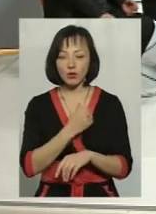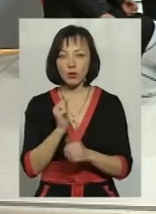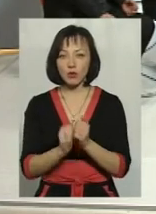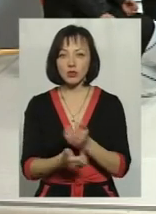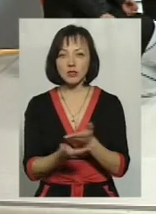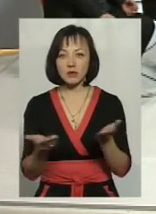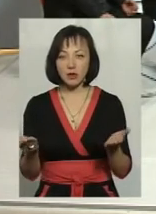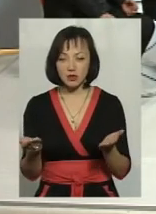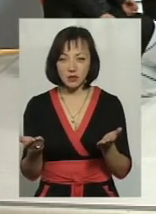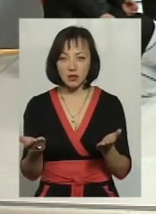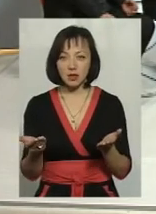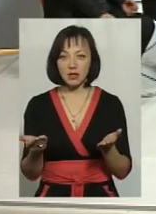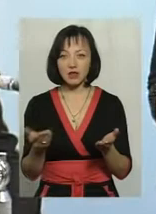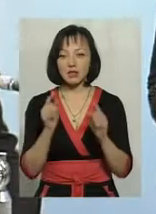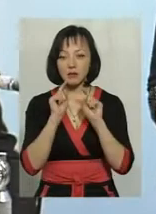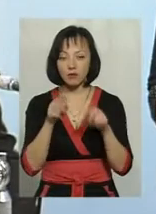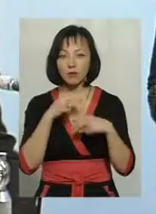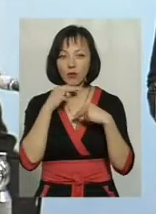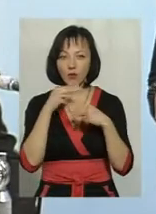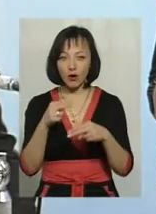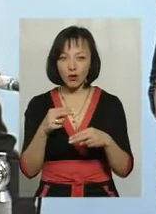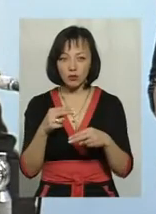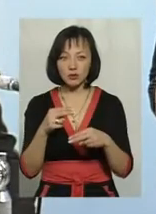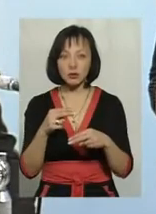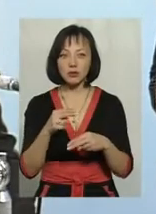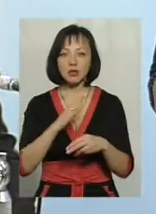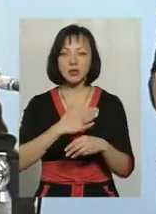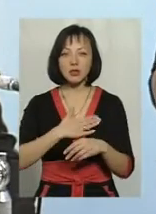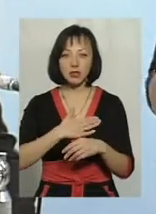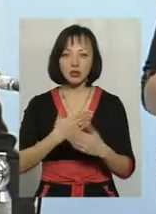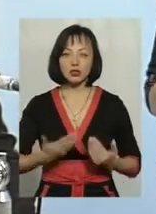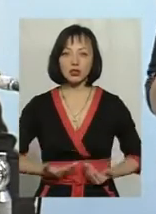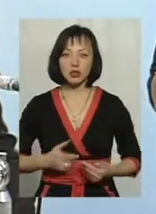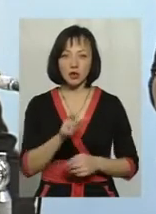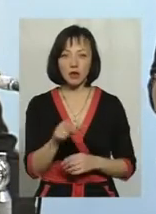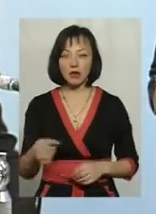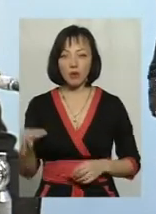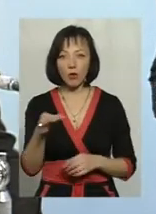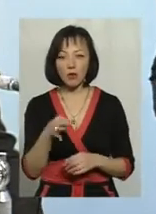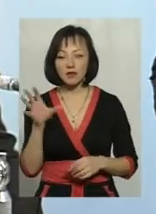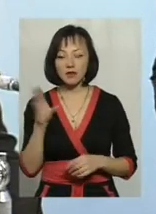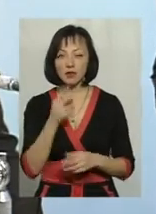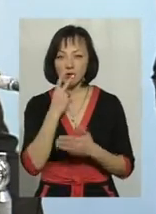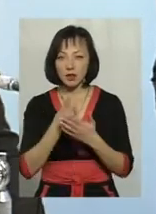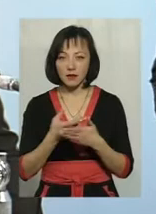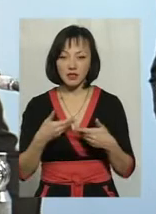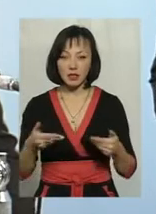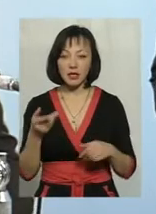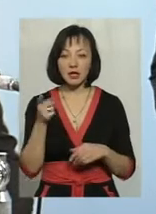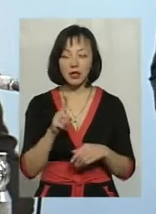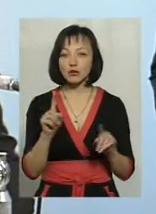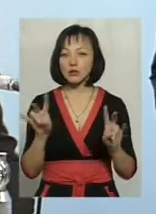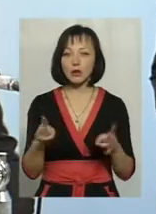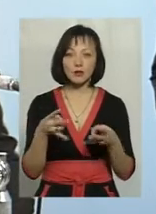з вас, кожен зі своєї сторони звернув увагу наших жителів нашої області і всіх, хто нас дивиться, на те, чого